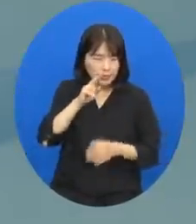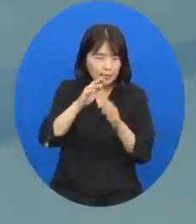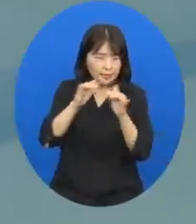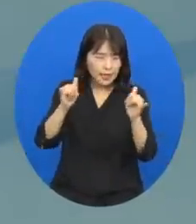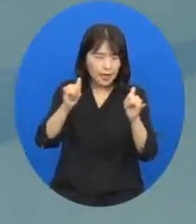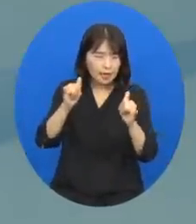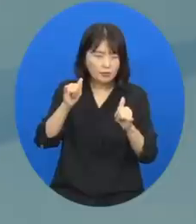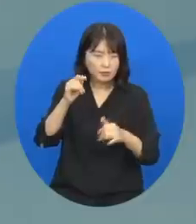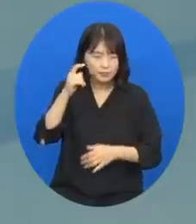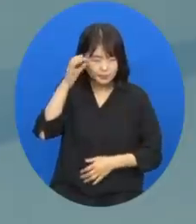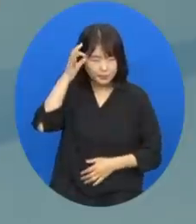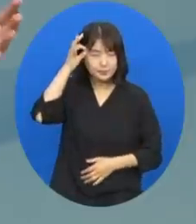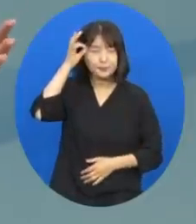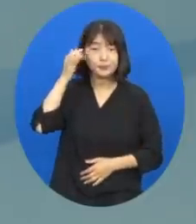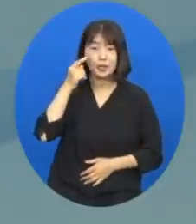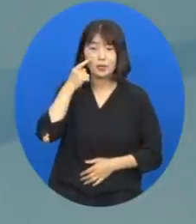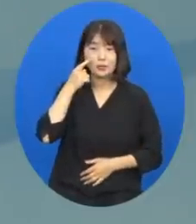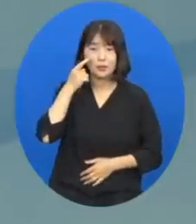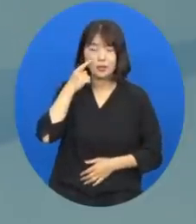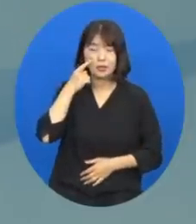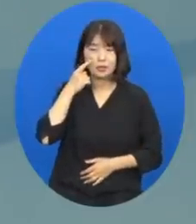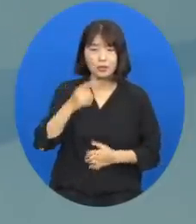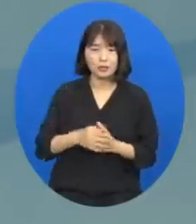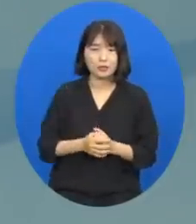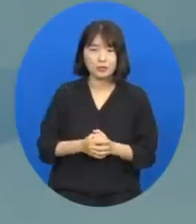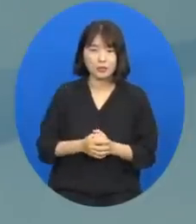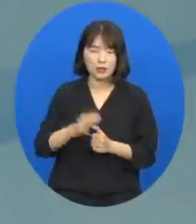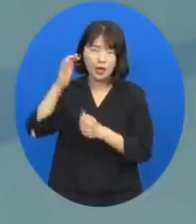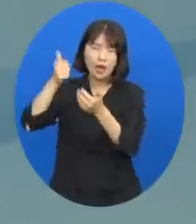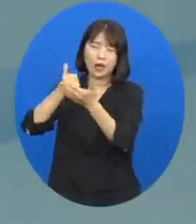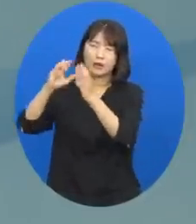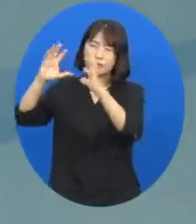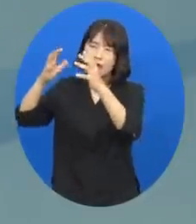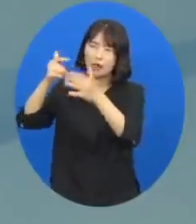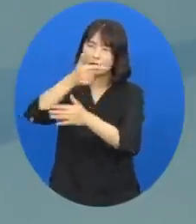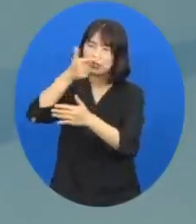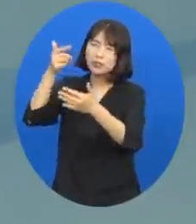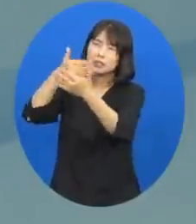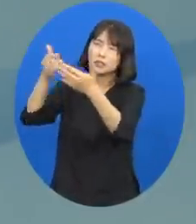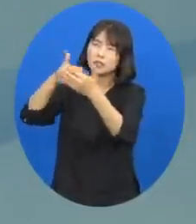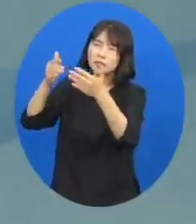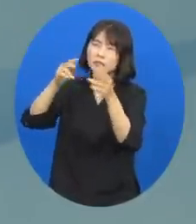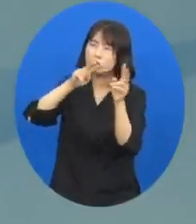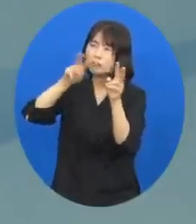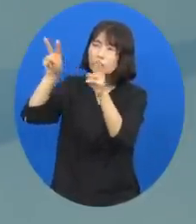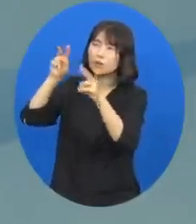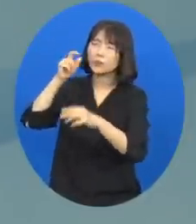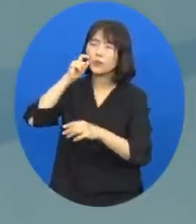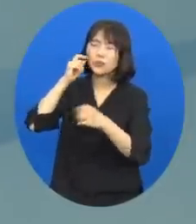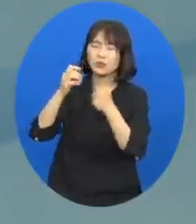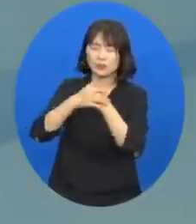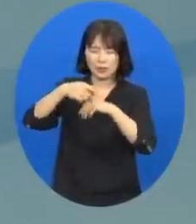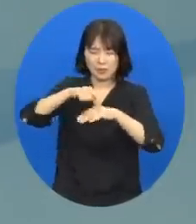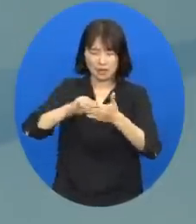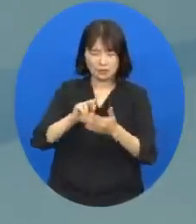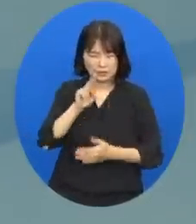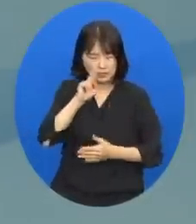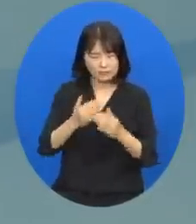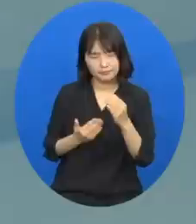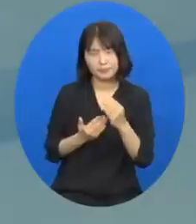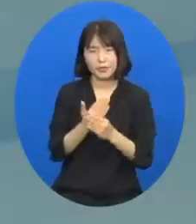그래요 한 나라의 큰 그림을 보지 못하니까 그렇게 마음에 시기심을 품게 되는 것입니다 붕 의식이 를